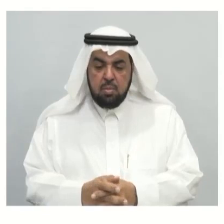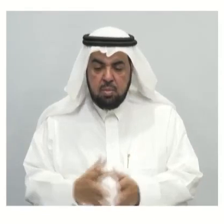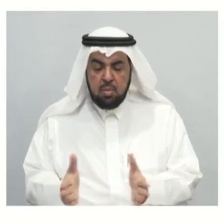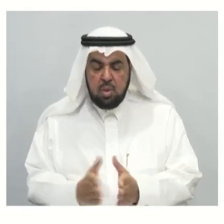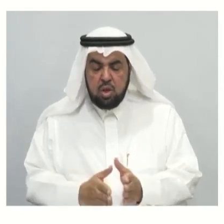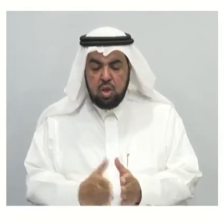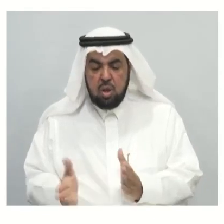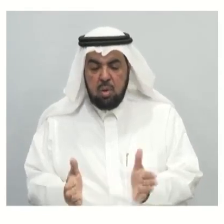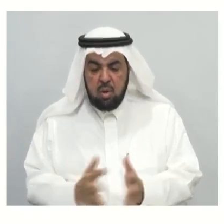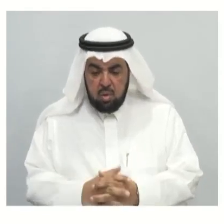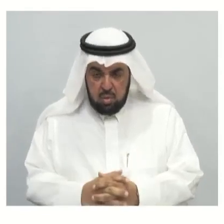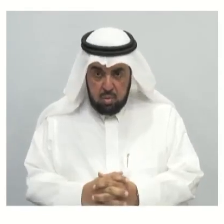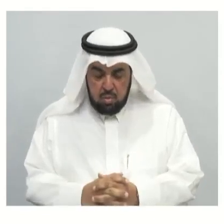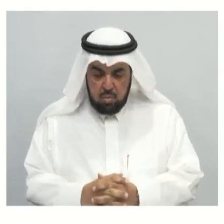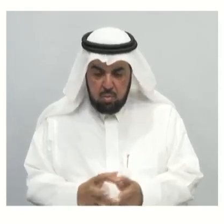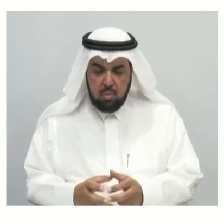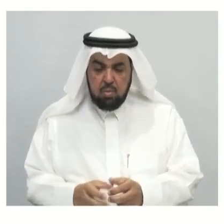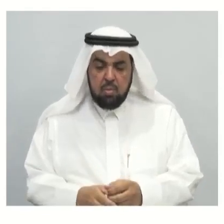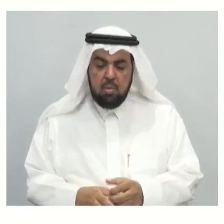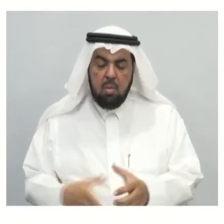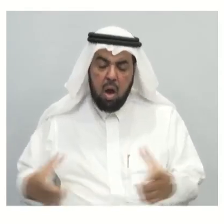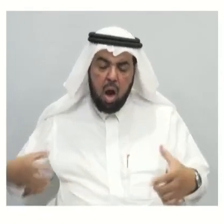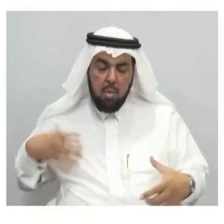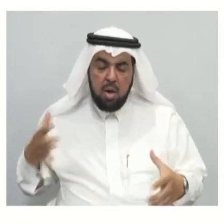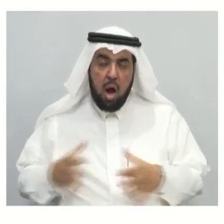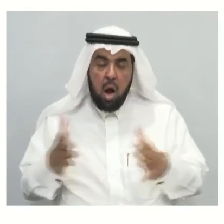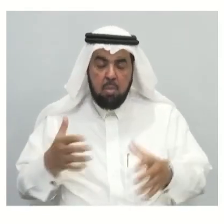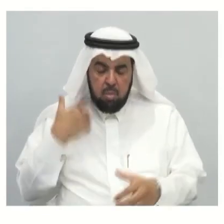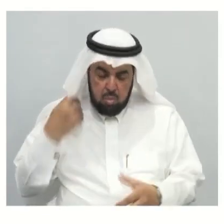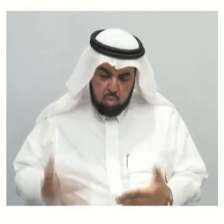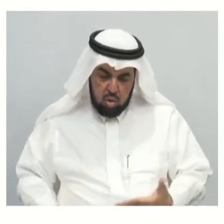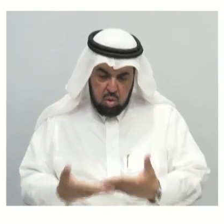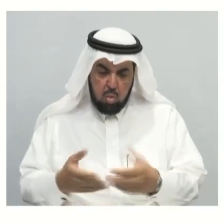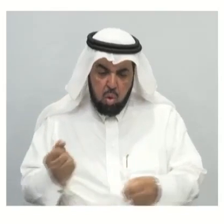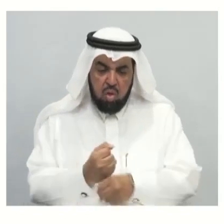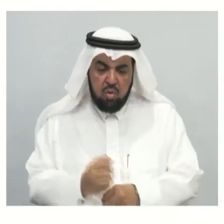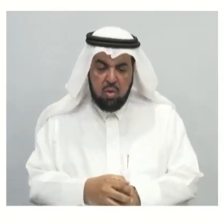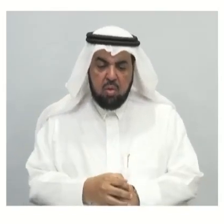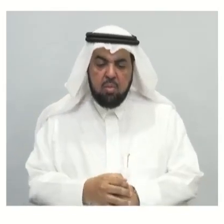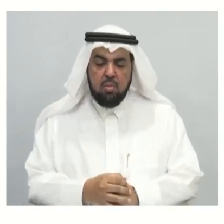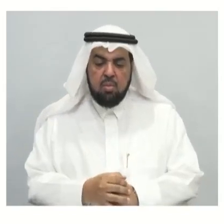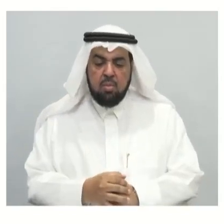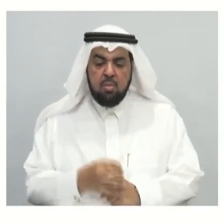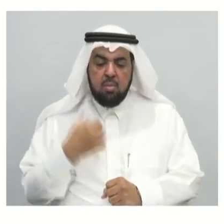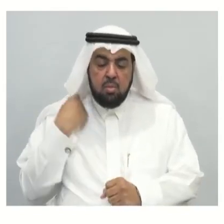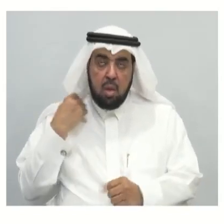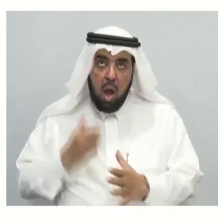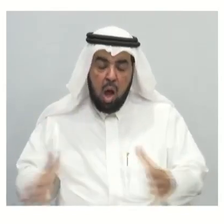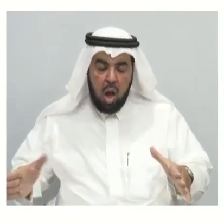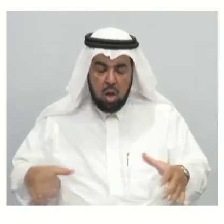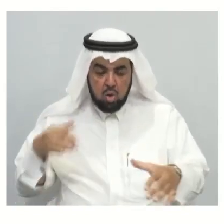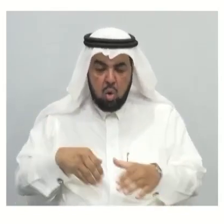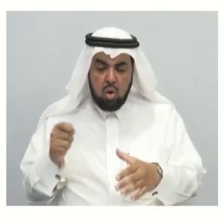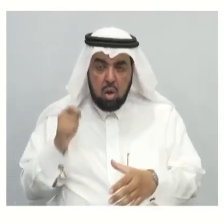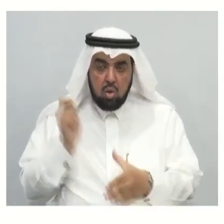الجهاز التابع لها تتكون من امين عام وامناء مساعدين وعدد من الموظفين اعلى سلطه داخل الجامعه